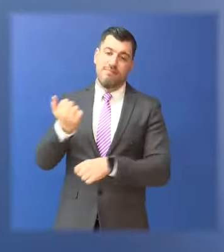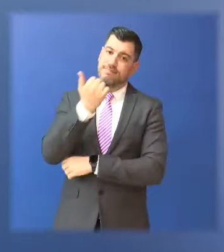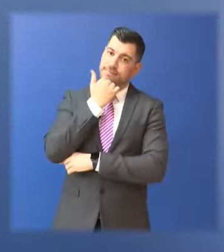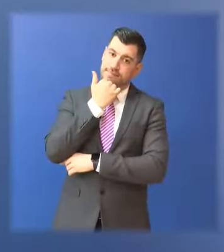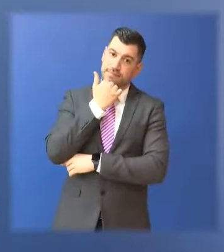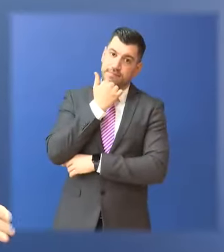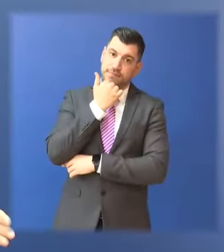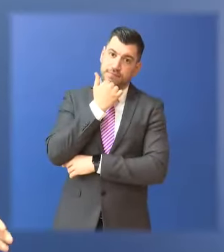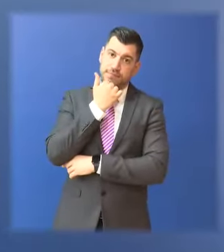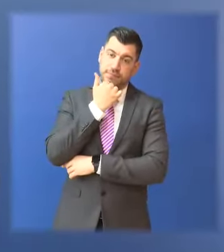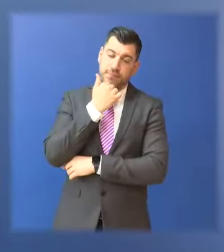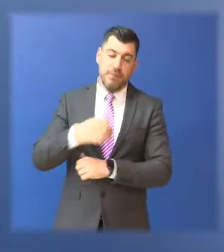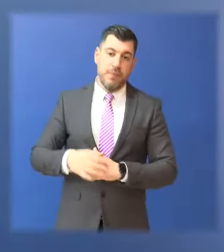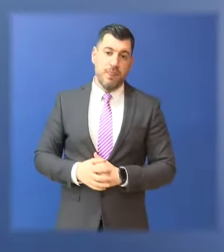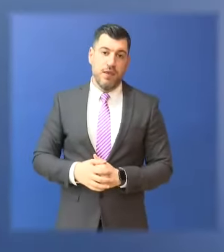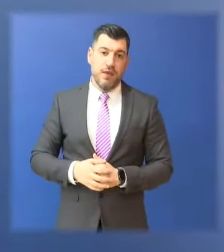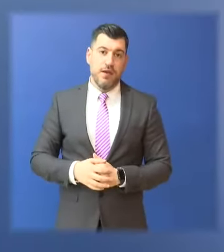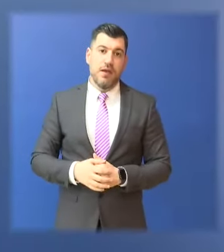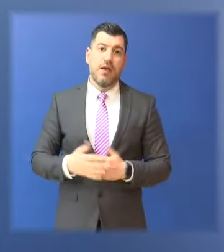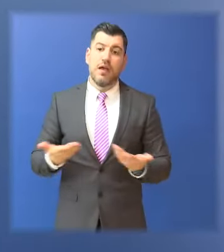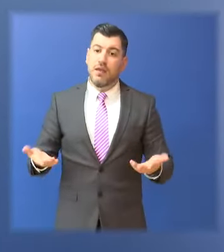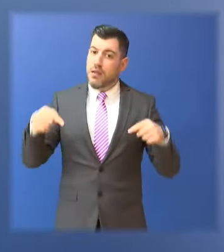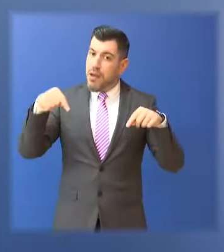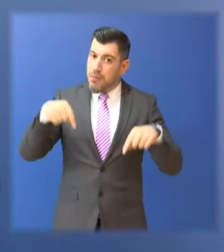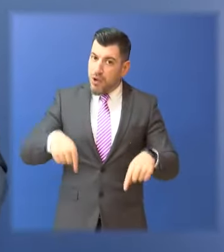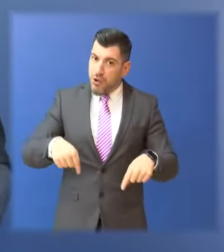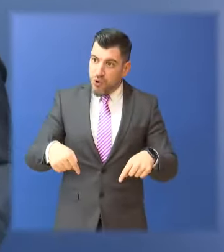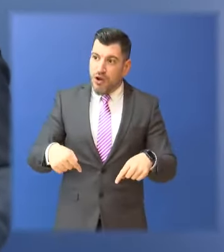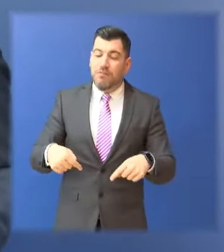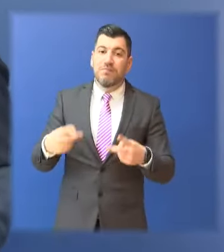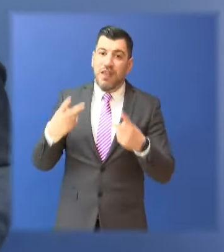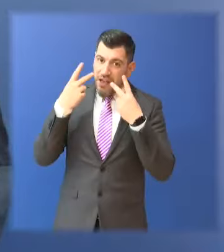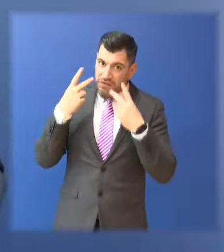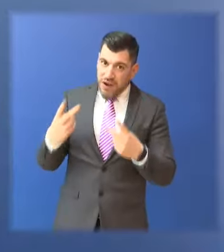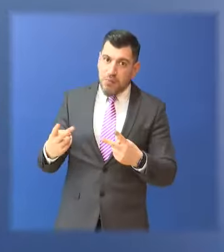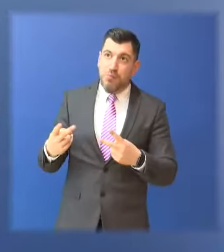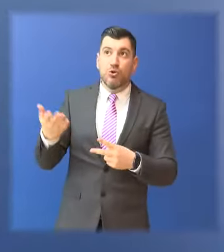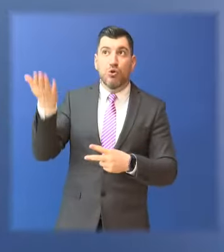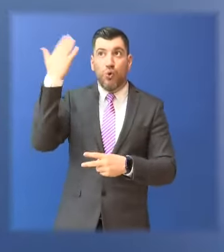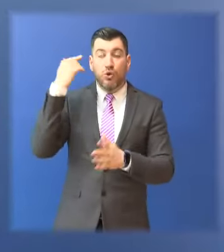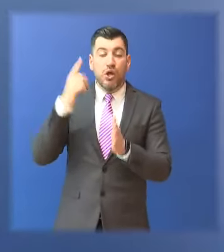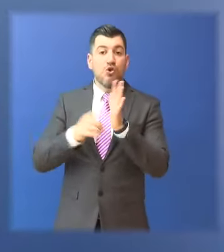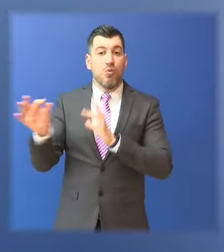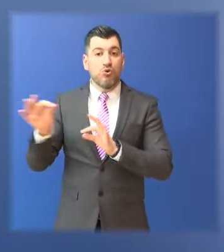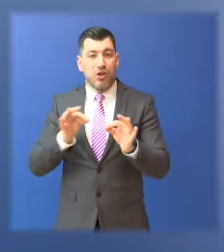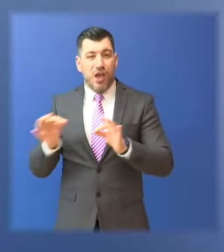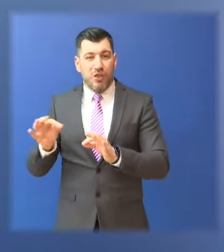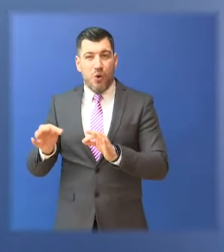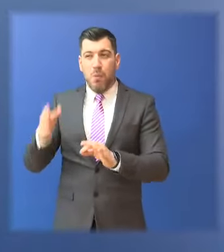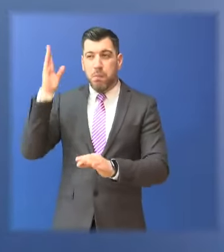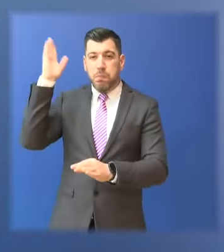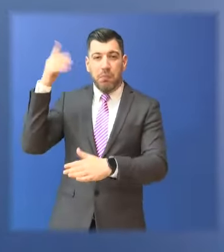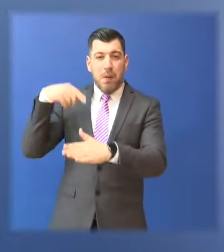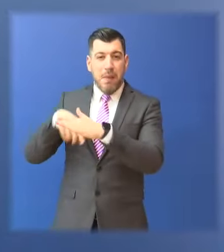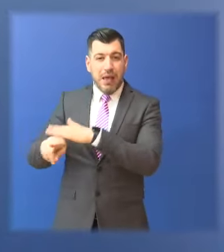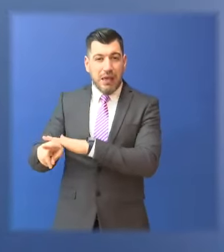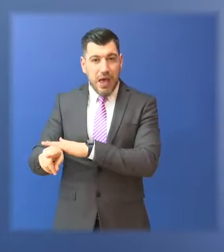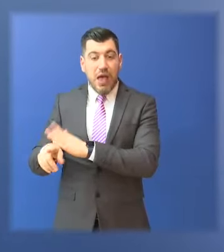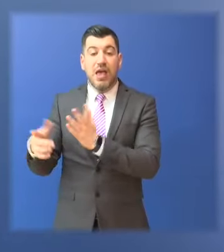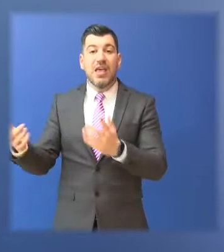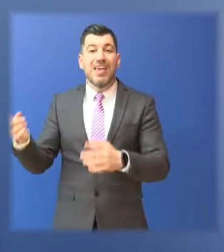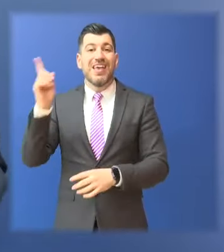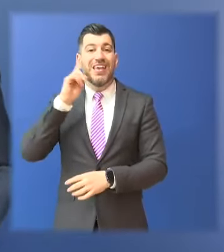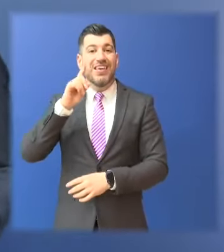προφανώς, ποιος σήμερα θα μπορούσε να μιλήσει για ποινικοποίηση της Μοιχείας, ποιος θα μπορούσε να αμφισβητήσει το δικαίωμα που έχει μια γυναίκα να